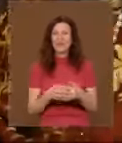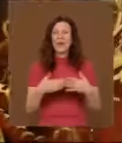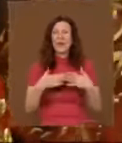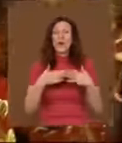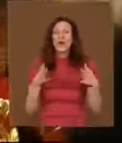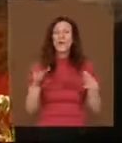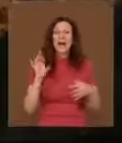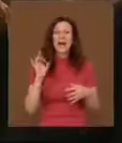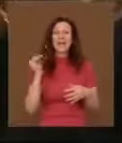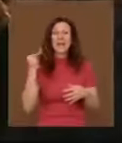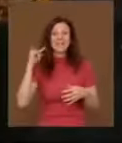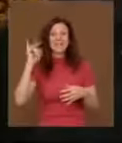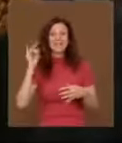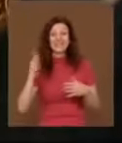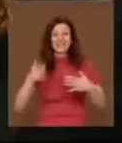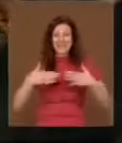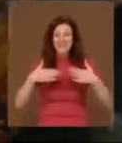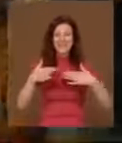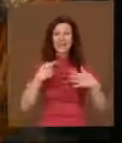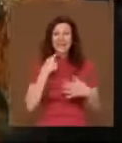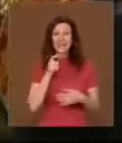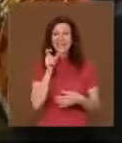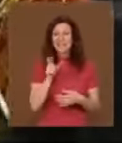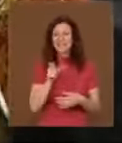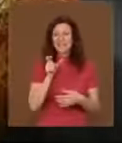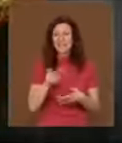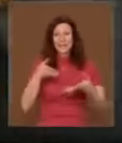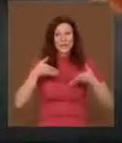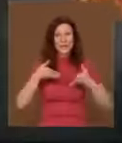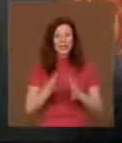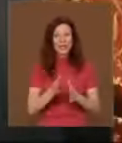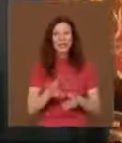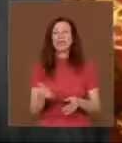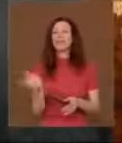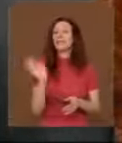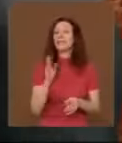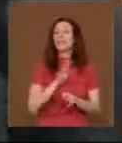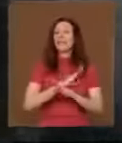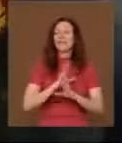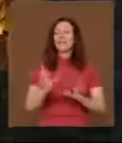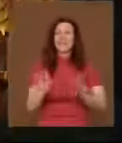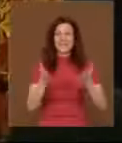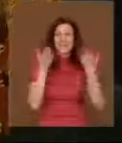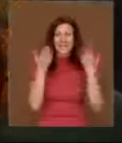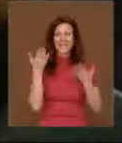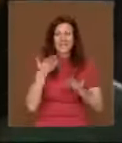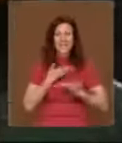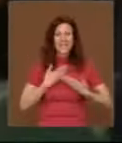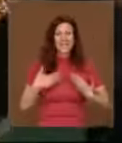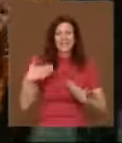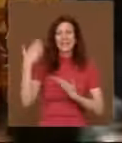Отварянето на райските врати за човешкия род след възкресението на нашия Господ Исус